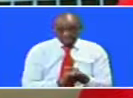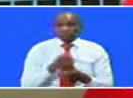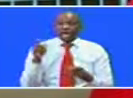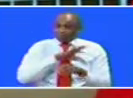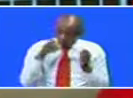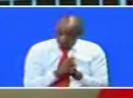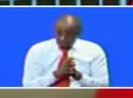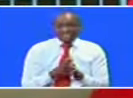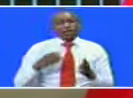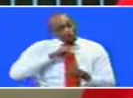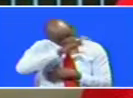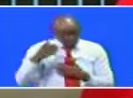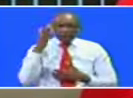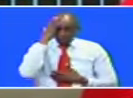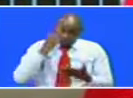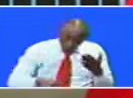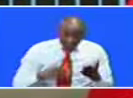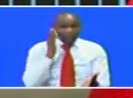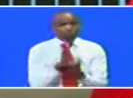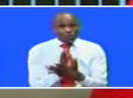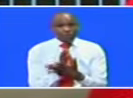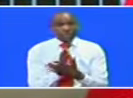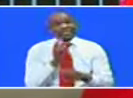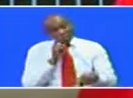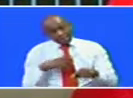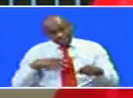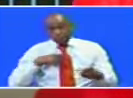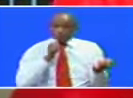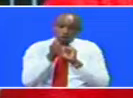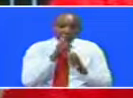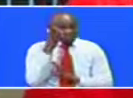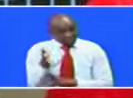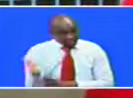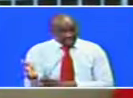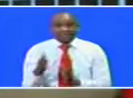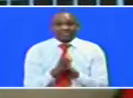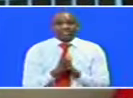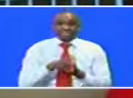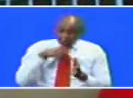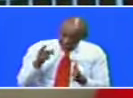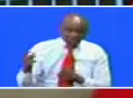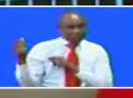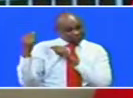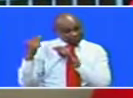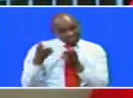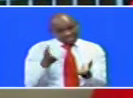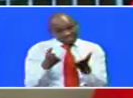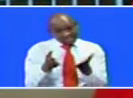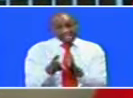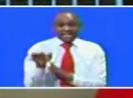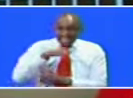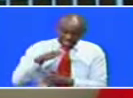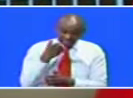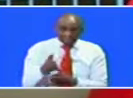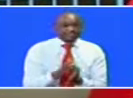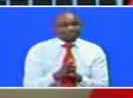yote tutakuwa tukijua mbivu na mbichi kwa baina ya wapinzani ama wagombeaji ambao waliweza kujitosa hata katika